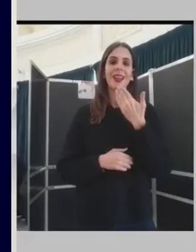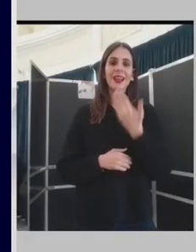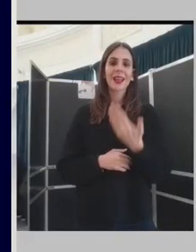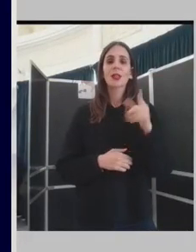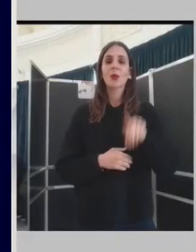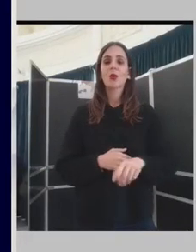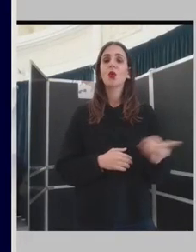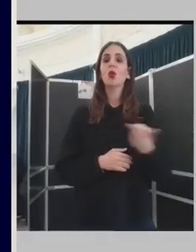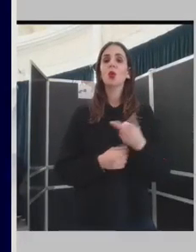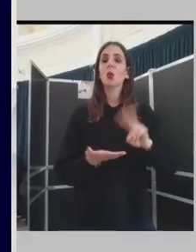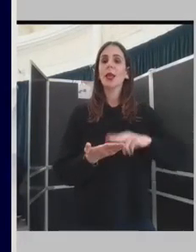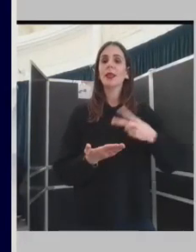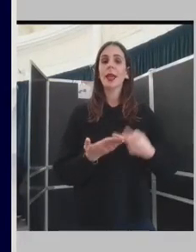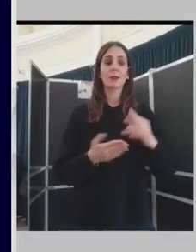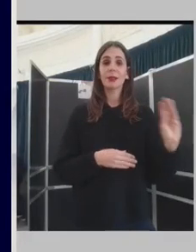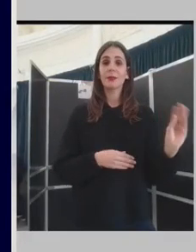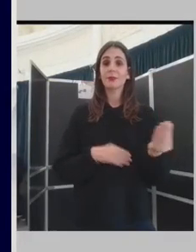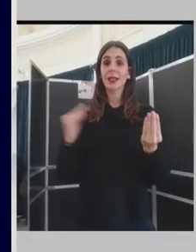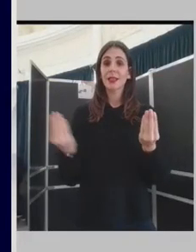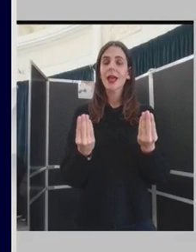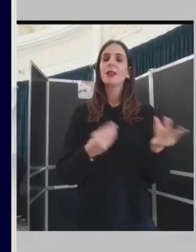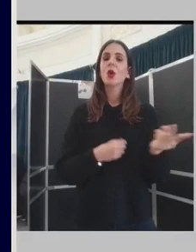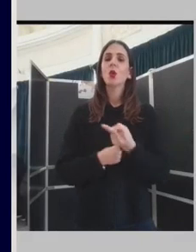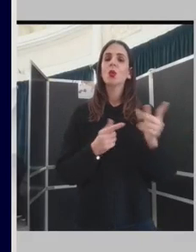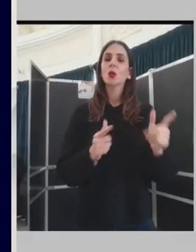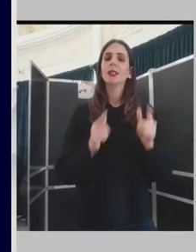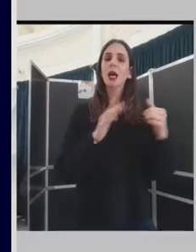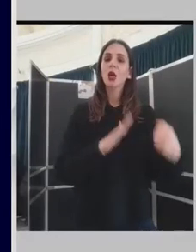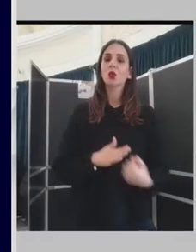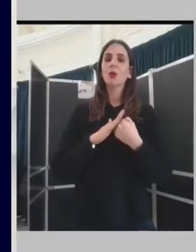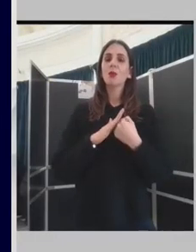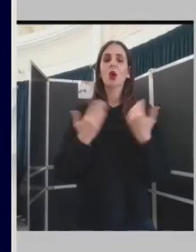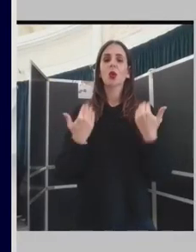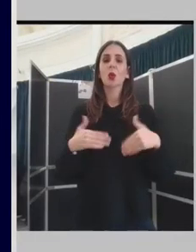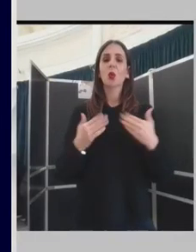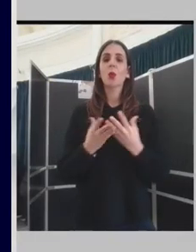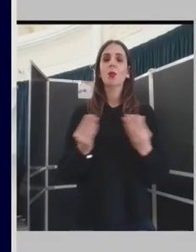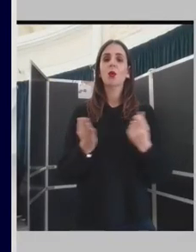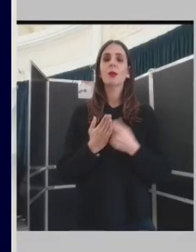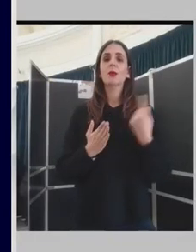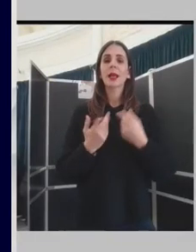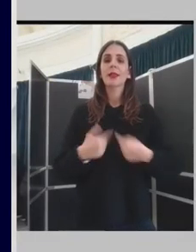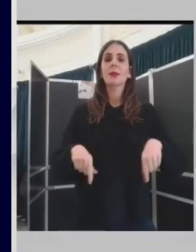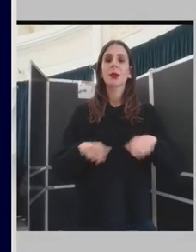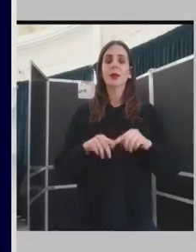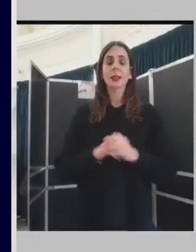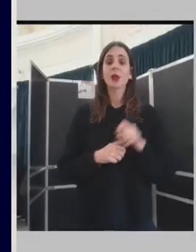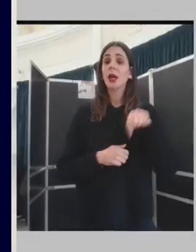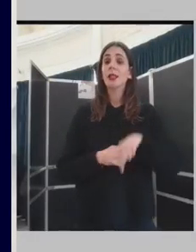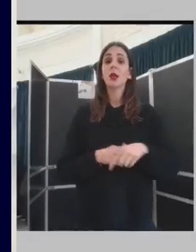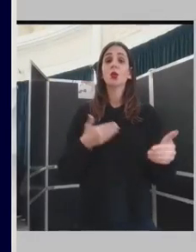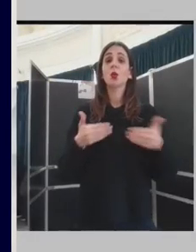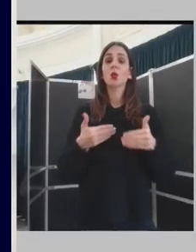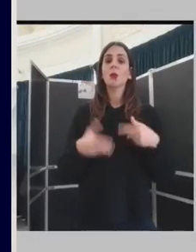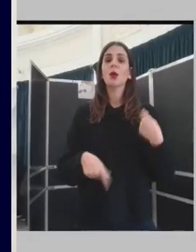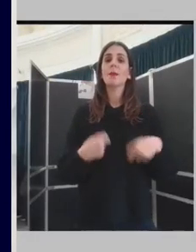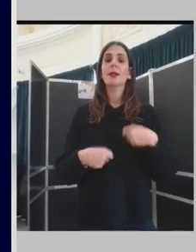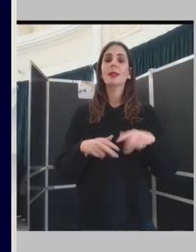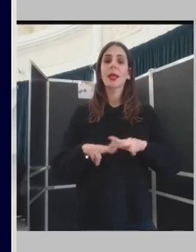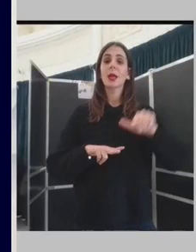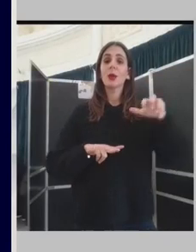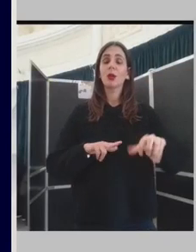le interpreti per la presenza e il supporto fondamentale per questa seduta di Consiglio. Darei subito la parola alla Presidente del Municipio,